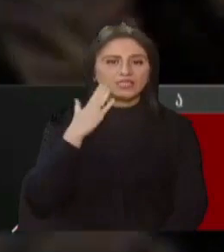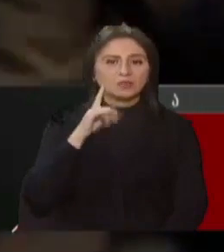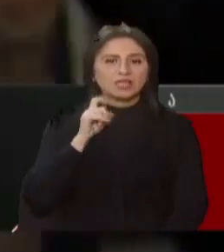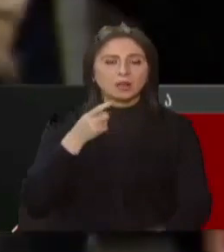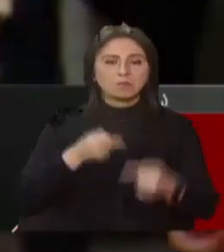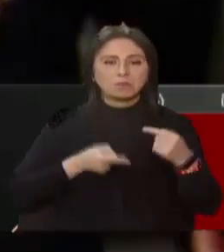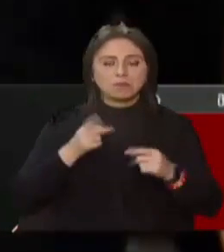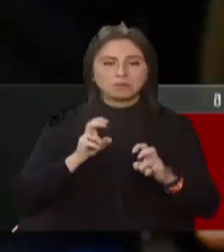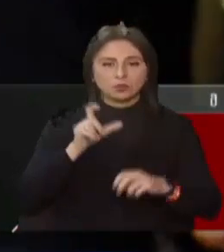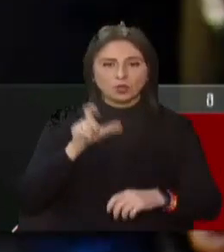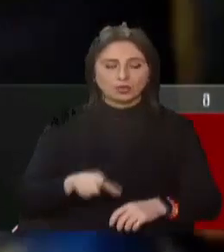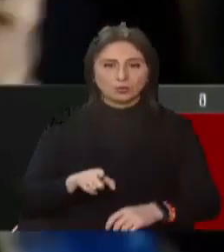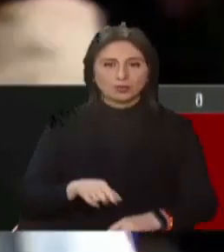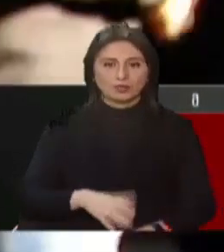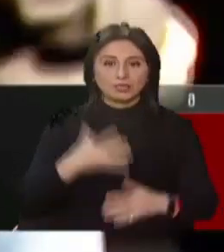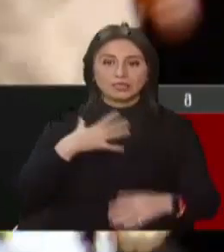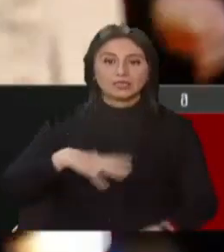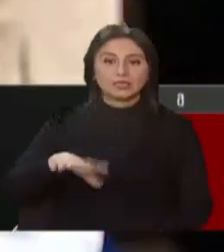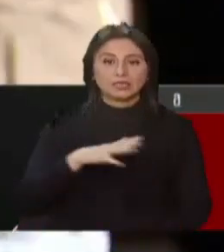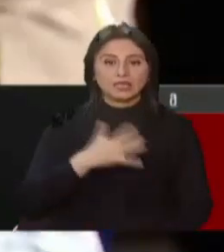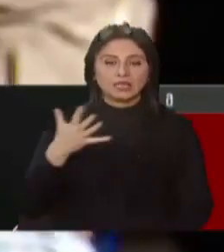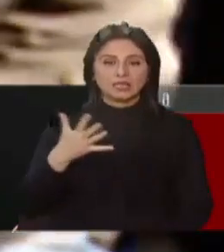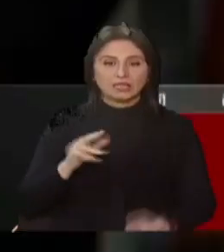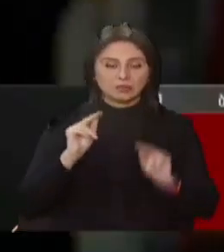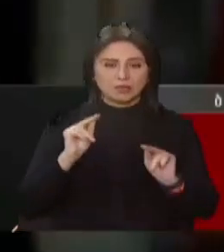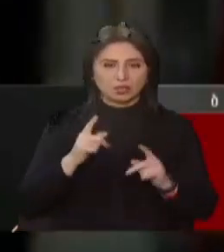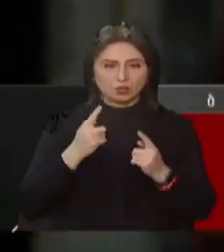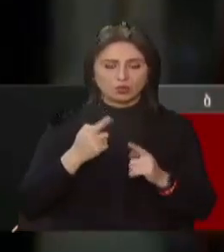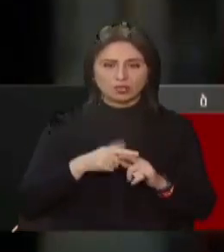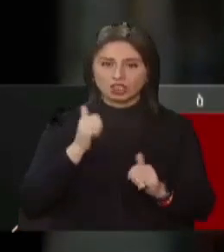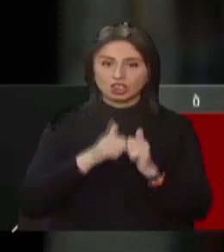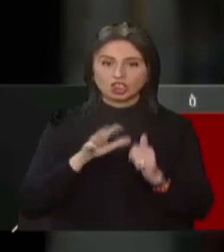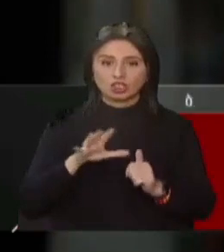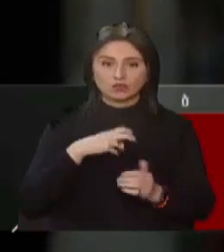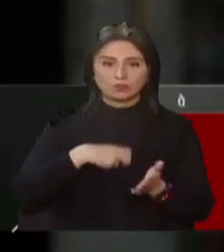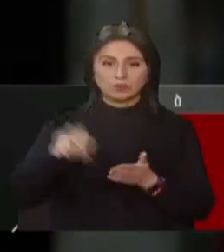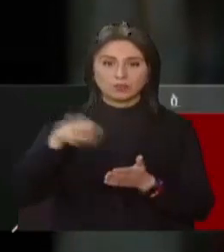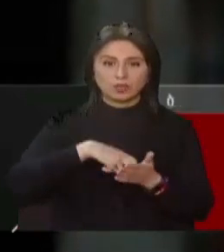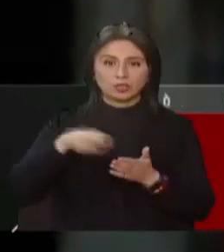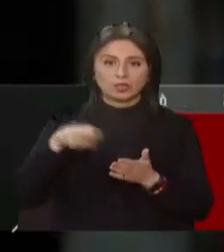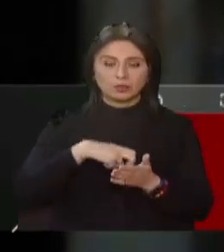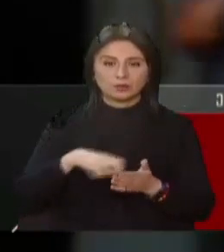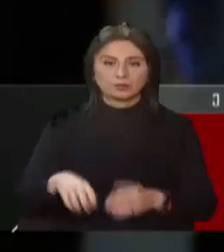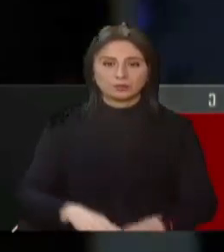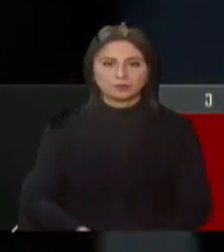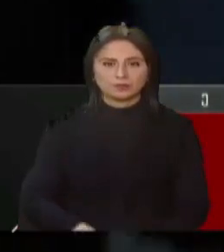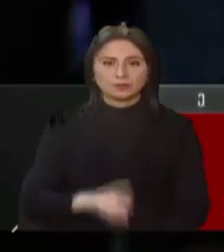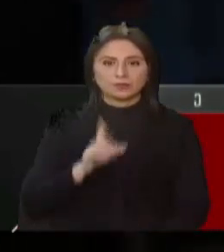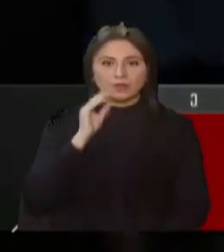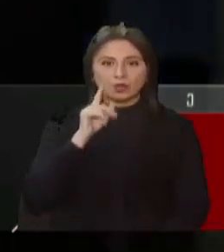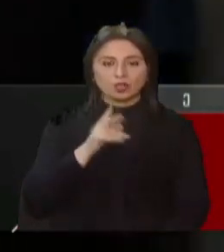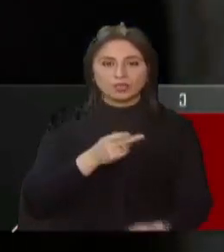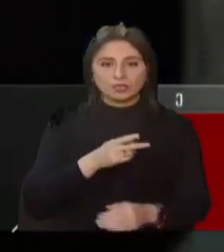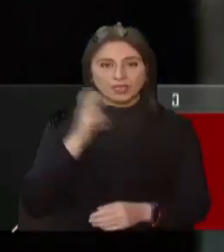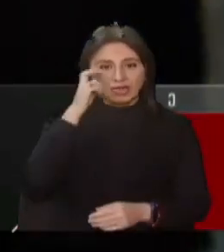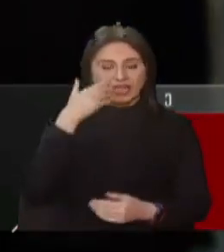სამართლისთვის მებრძოლი ადამიანი, საქართველოს დიდი პატრიოტი, ჰქონდა ხშირად მიმოწერები, როცა ის